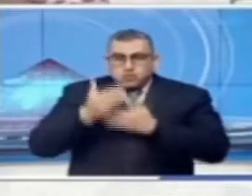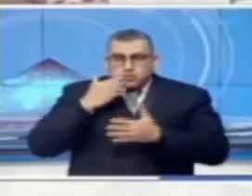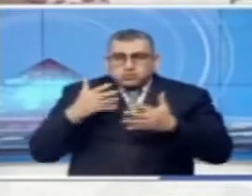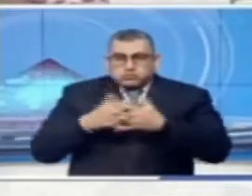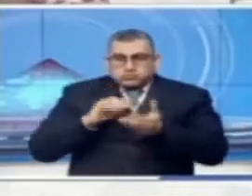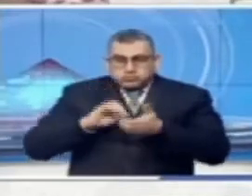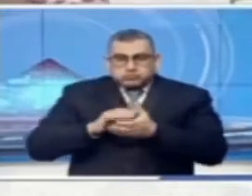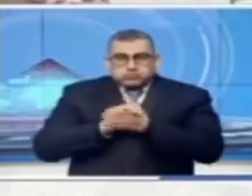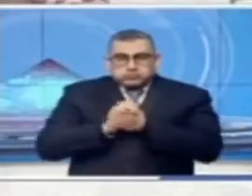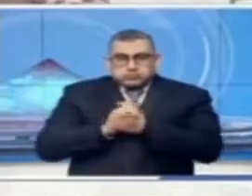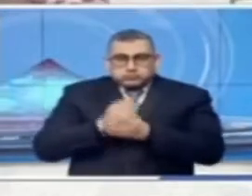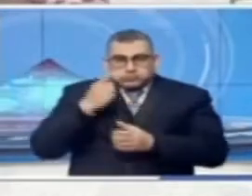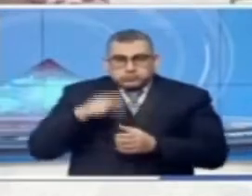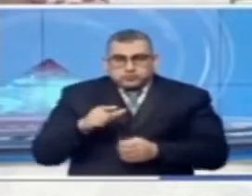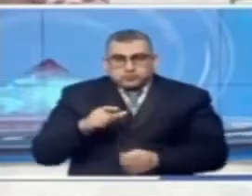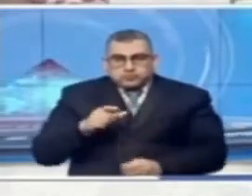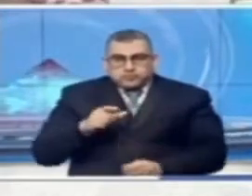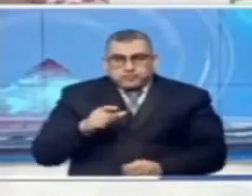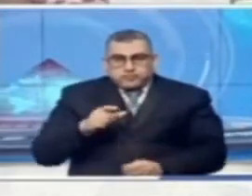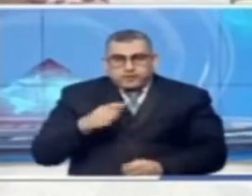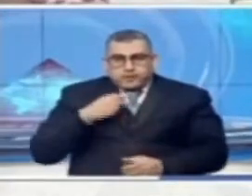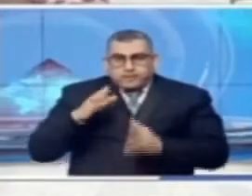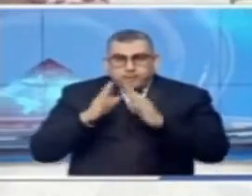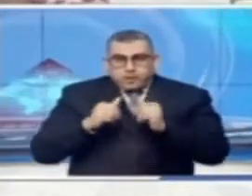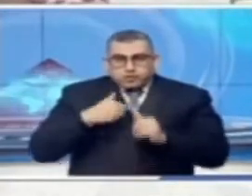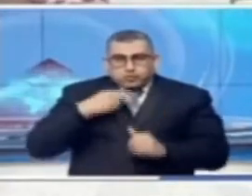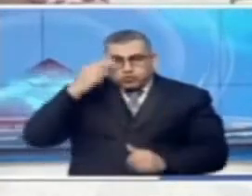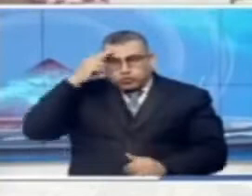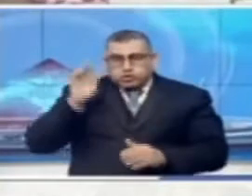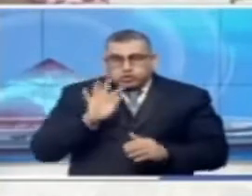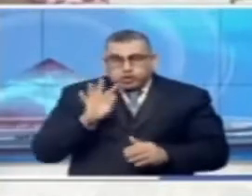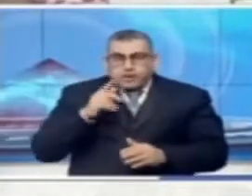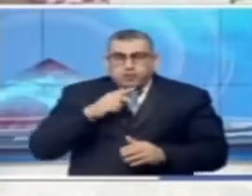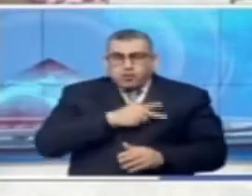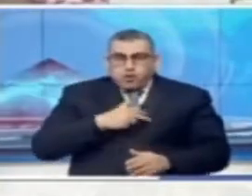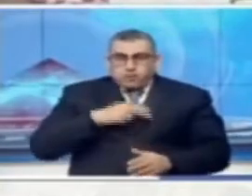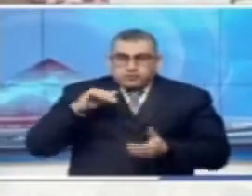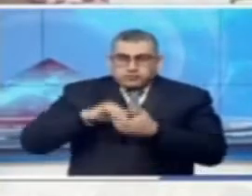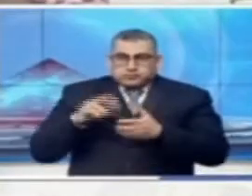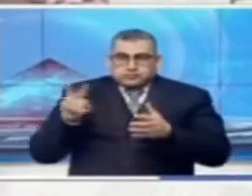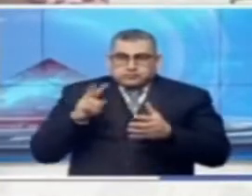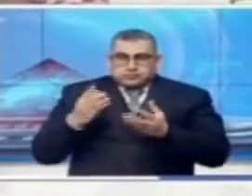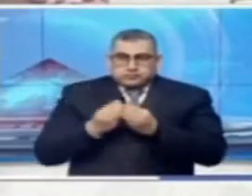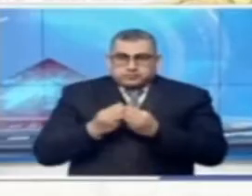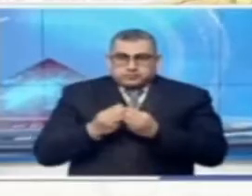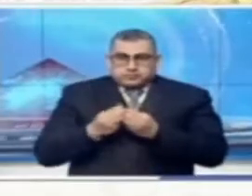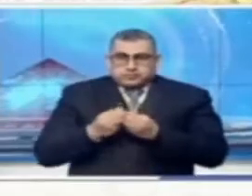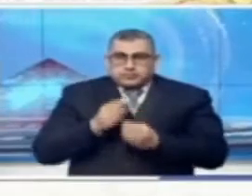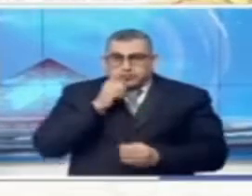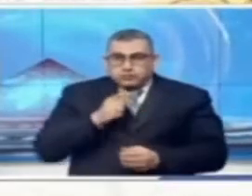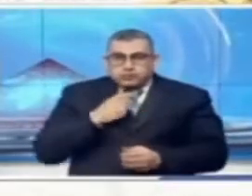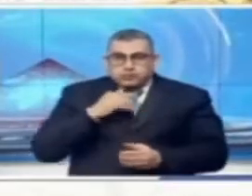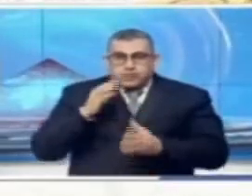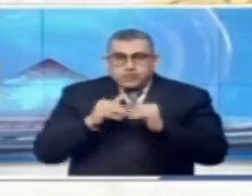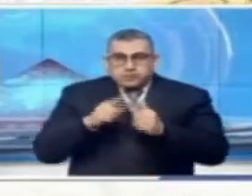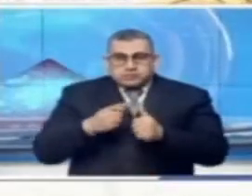الوطيدة وعمقها بين البلدين على المستوى الشعبي وعلى المستوى الرسمي، لما تحتله